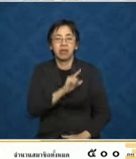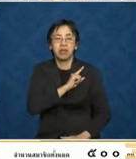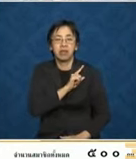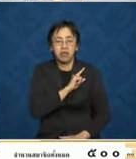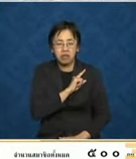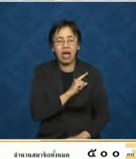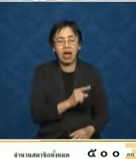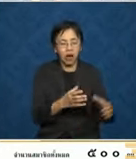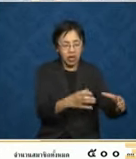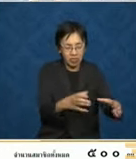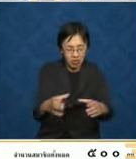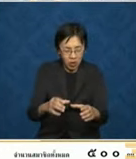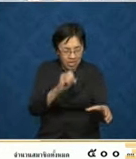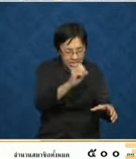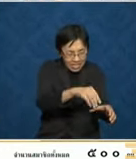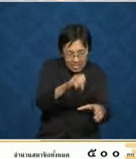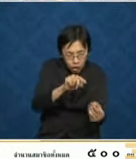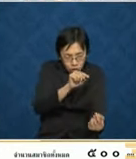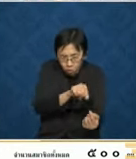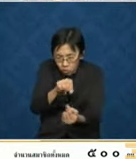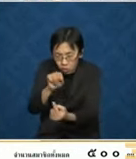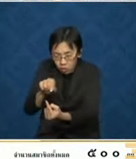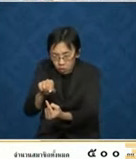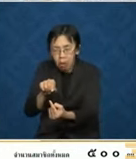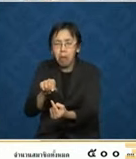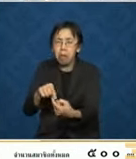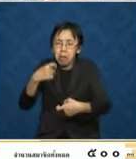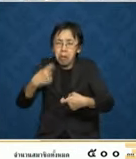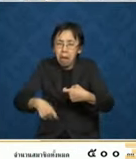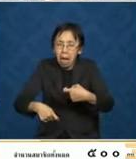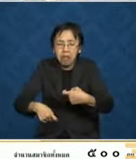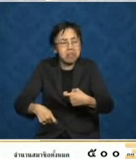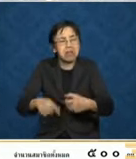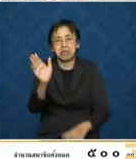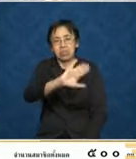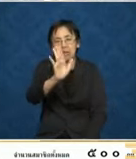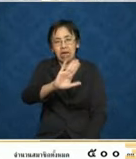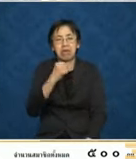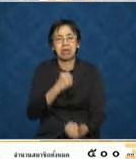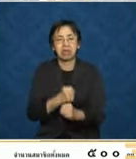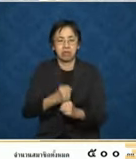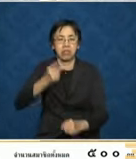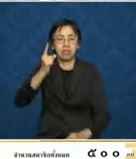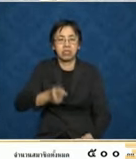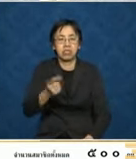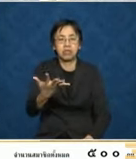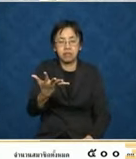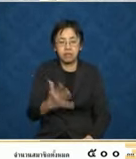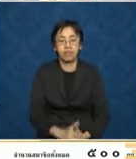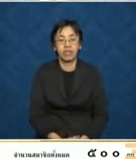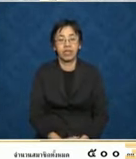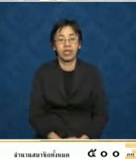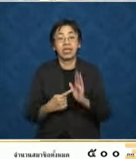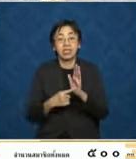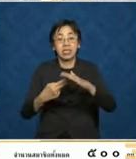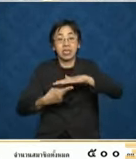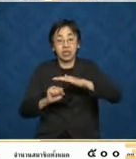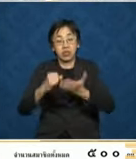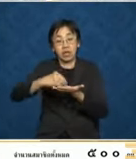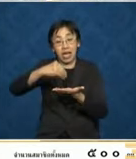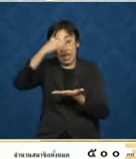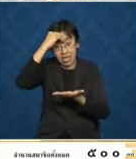คัดแยกขยะนั้นยากที่จริงแล้วครับต้องบอกว่าเราไม่จริงจังต่างหากครับผมขอเสนอให้หลักสูตรการเรียน